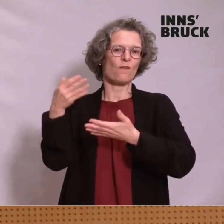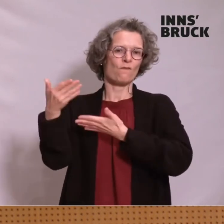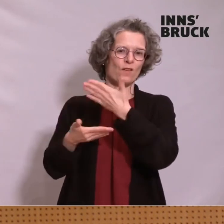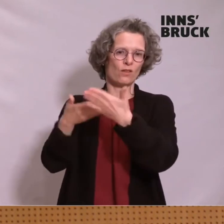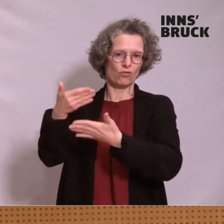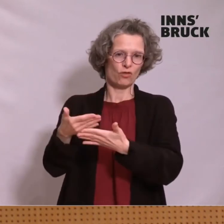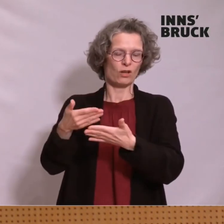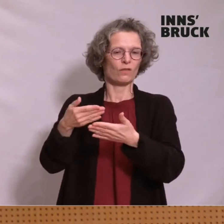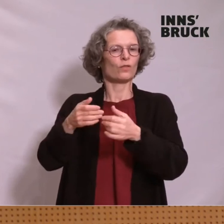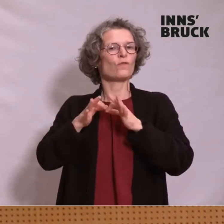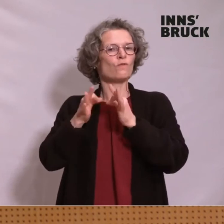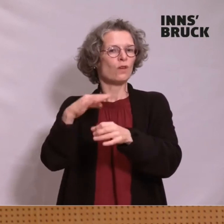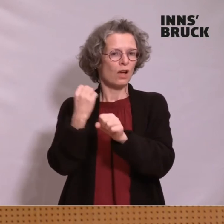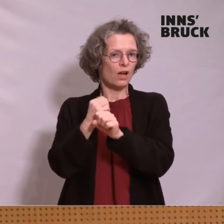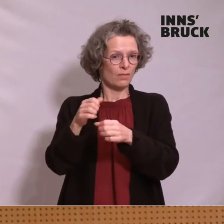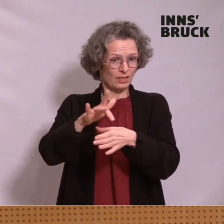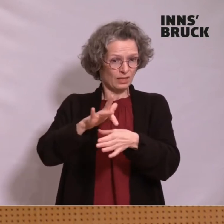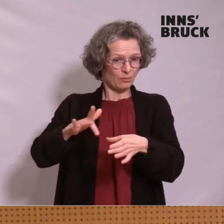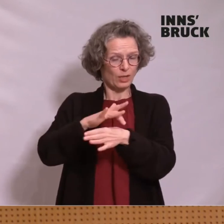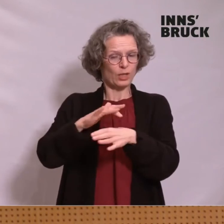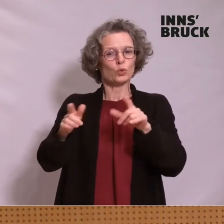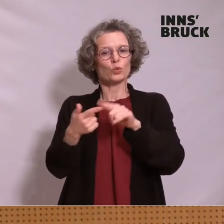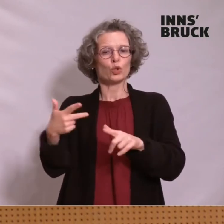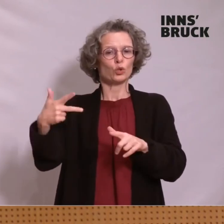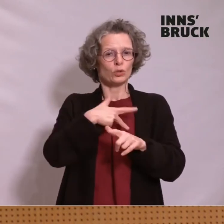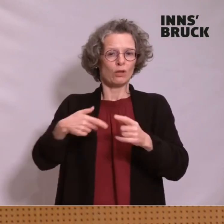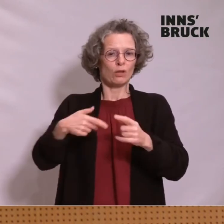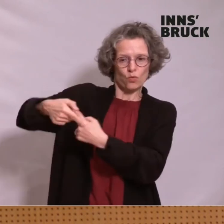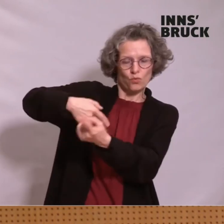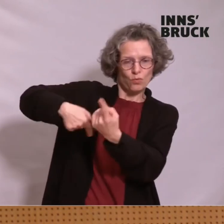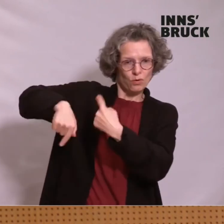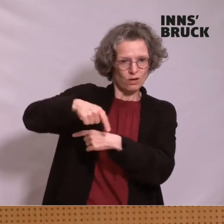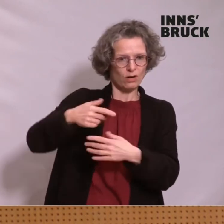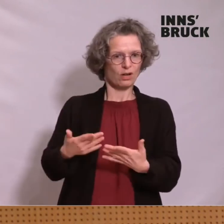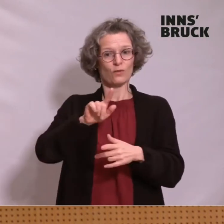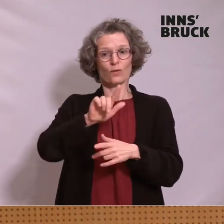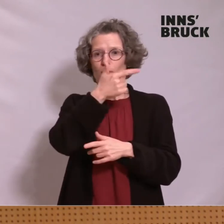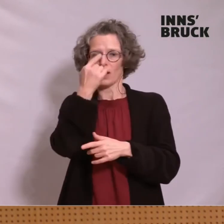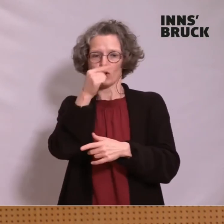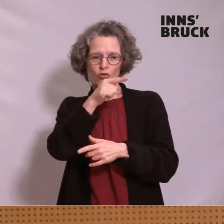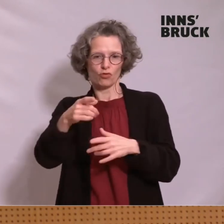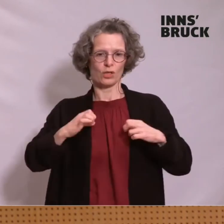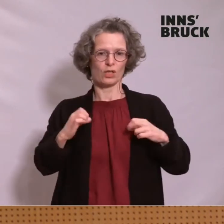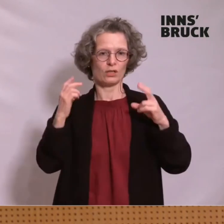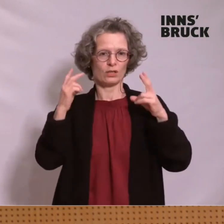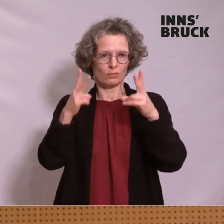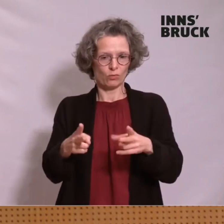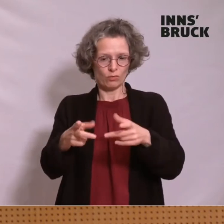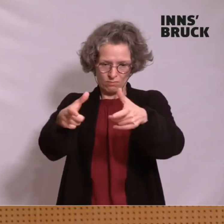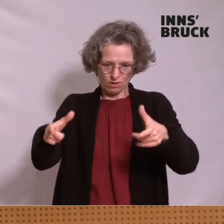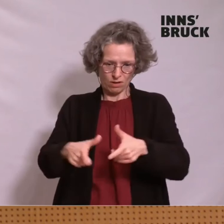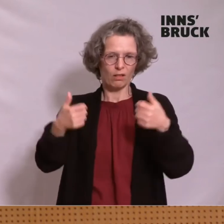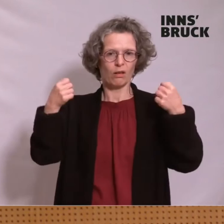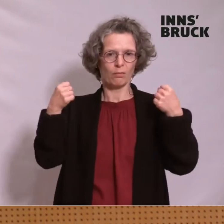Arbeitsplätze und des sozialen Miteinanders für die Menschen in Innsbruck abgesichert haben.